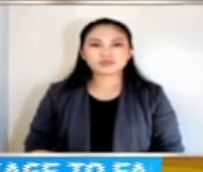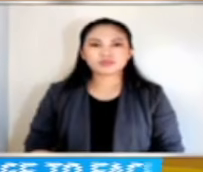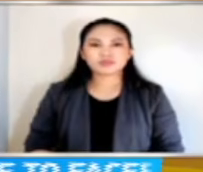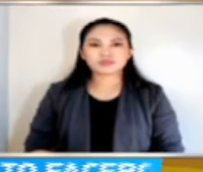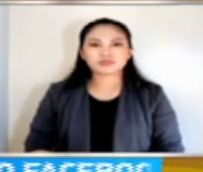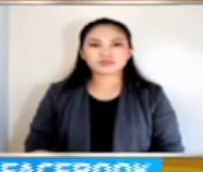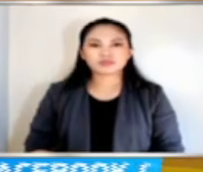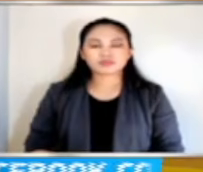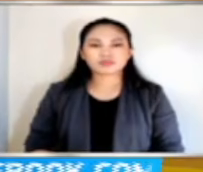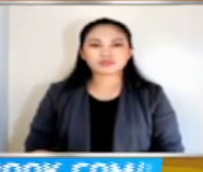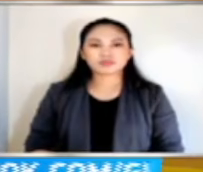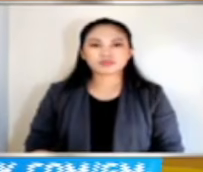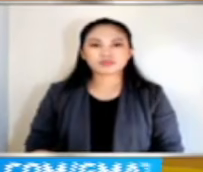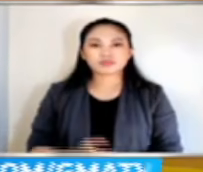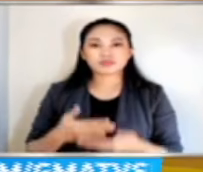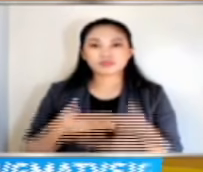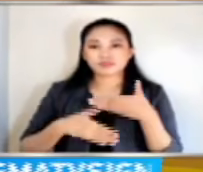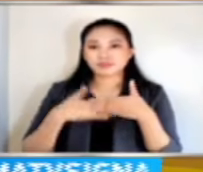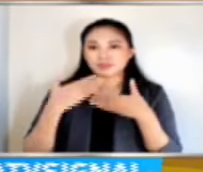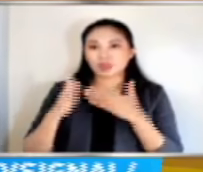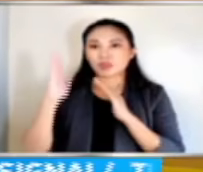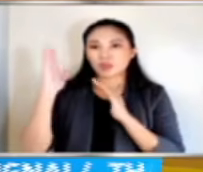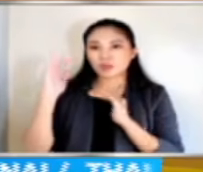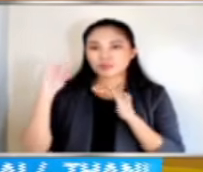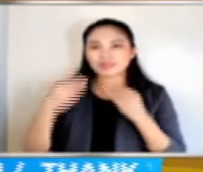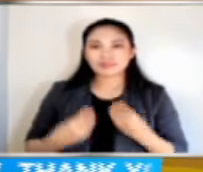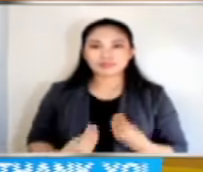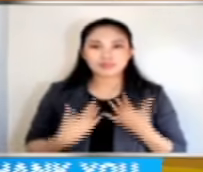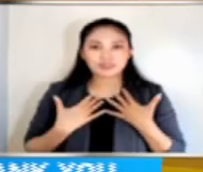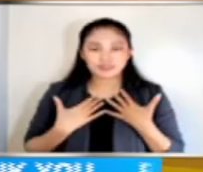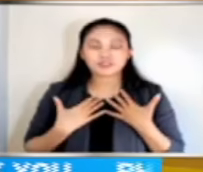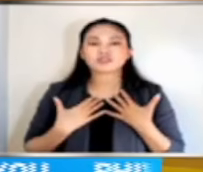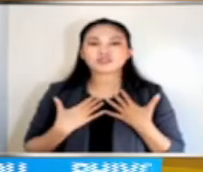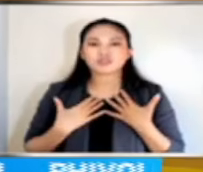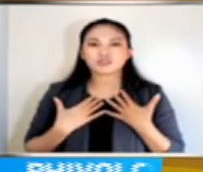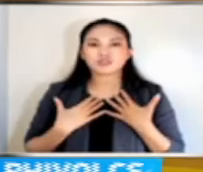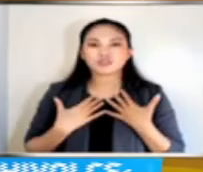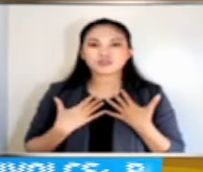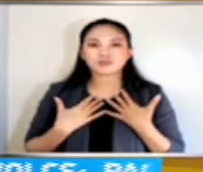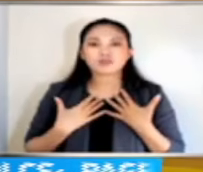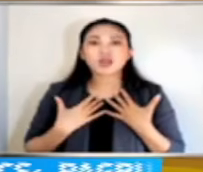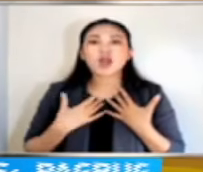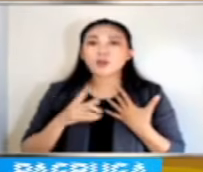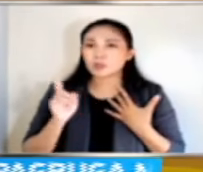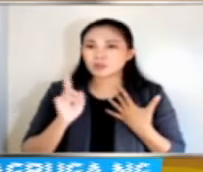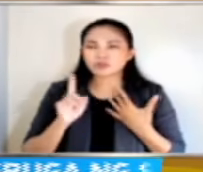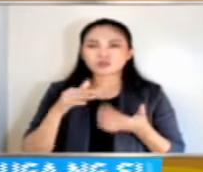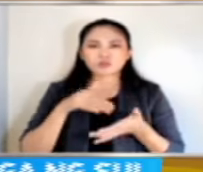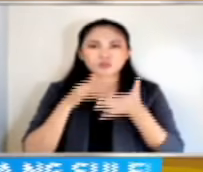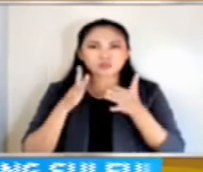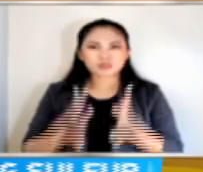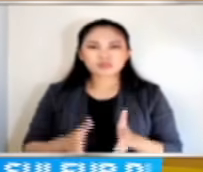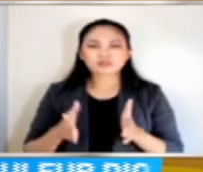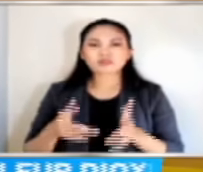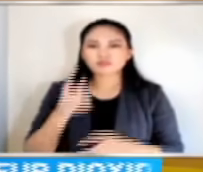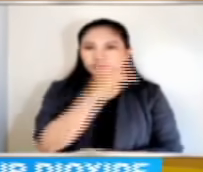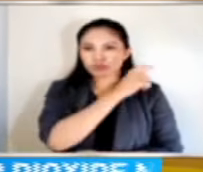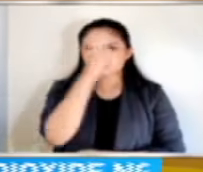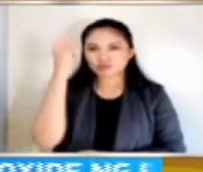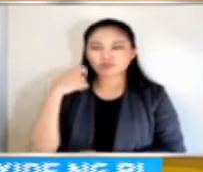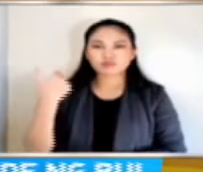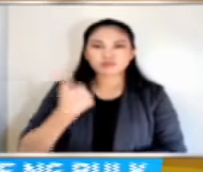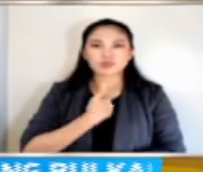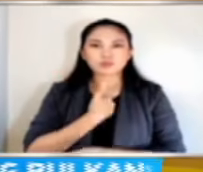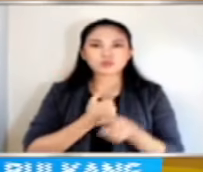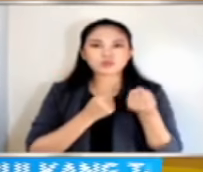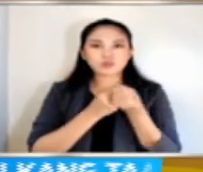Pag-asa at inspirasyon ang hatid na kwento ng isa pong estudyanteng nakapagtapos o napagtapos ang kanyang sarili sa pag-aaral. Ang